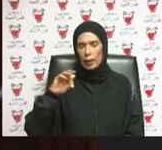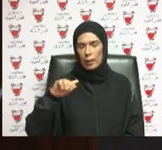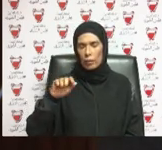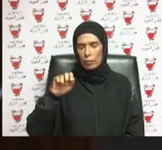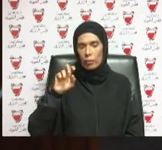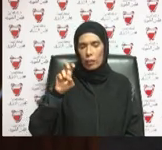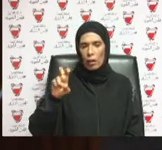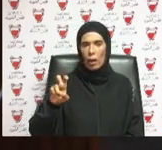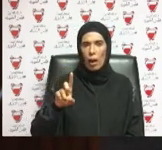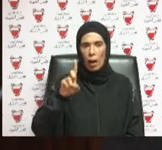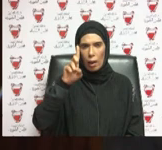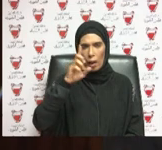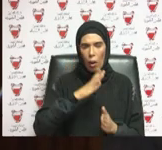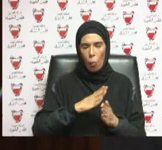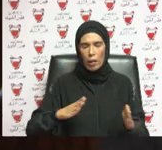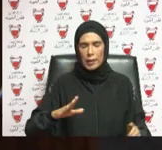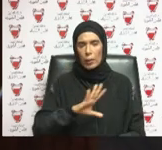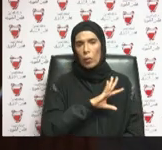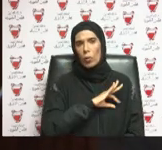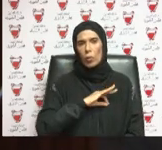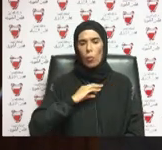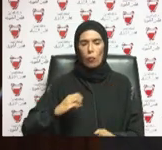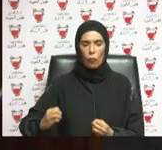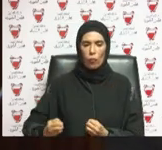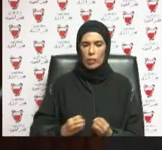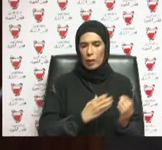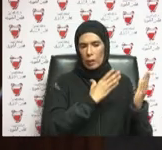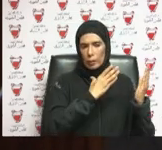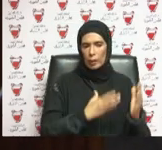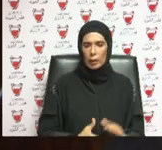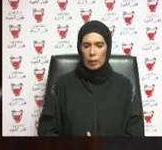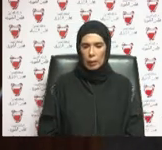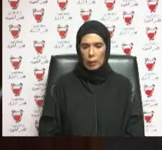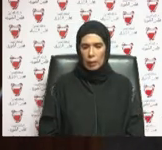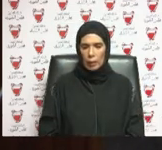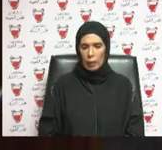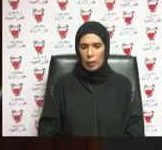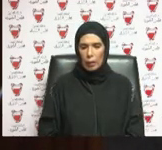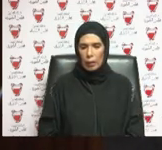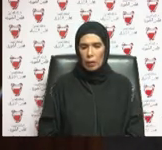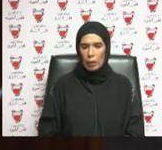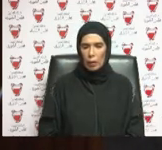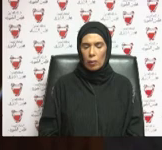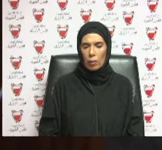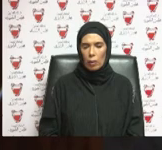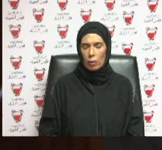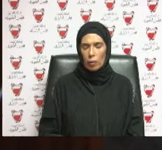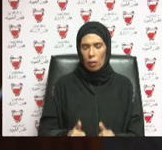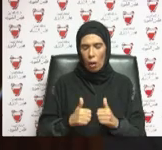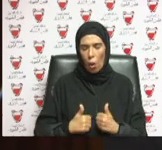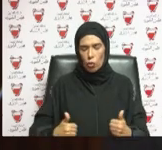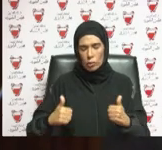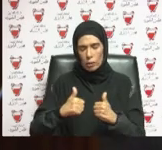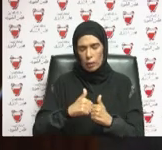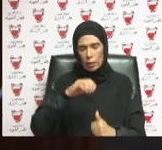خليفة، تقمده الله بواسع رحمته وأسكنه فسيح جناته، وبالغ التعازي للعائلة المالكة